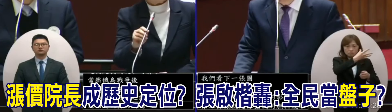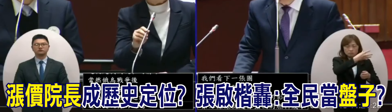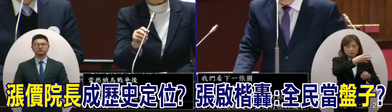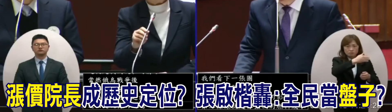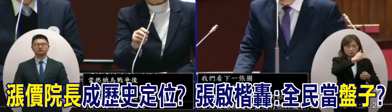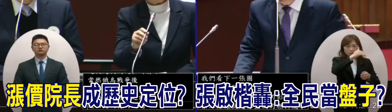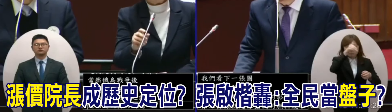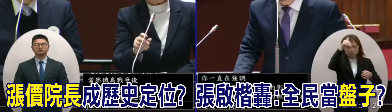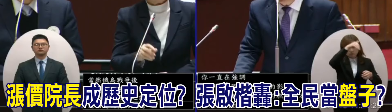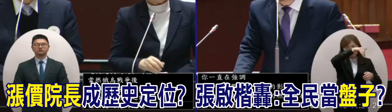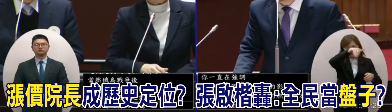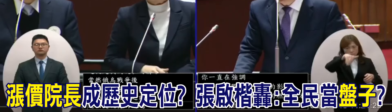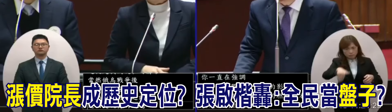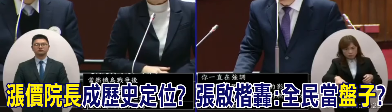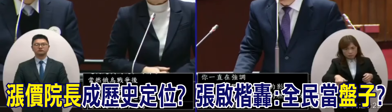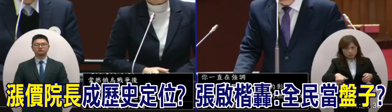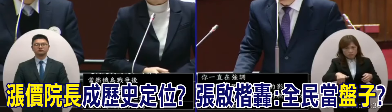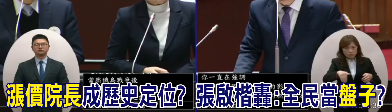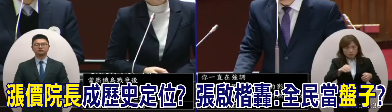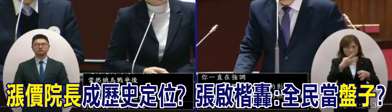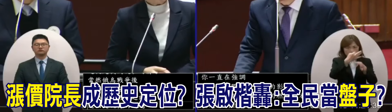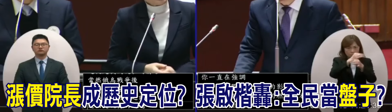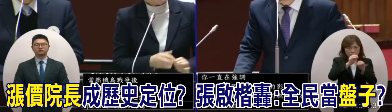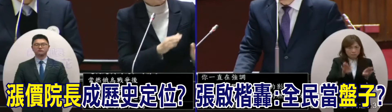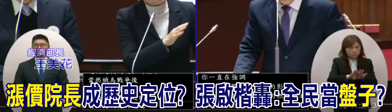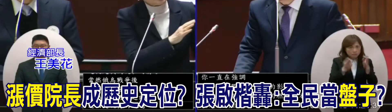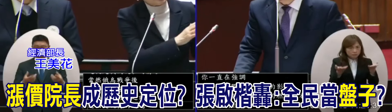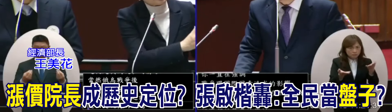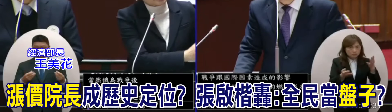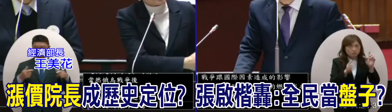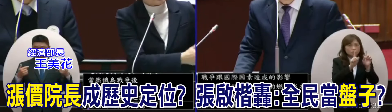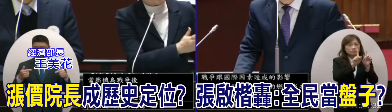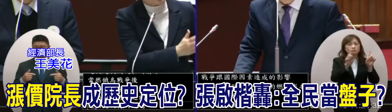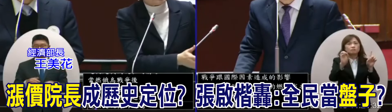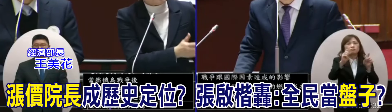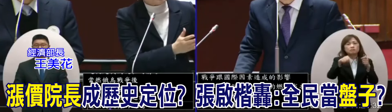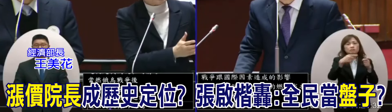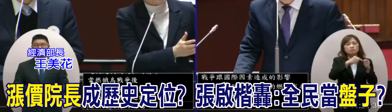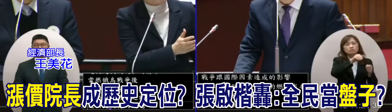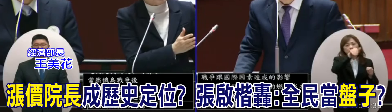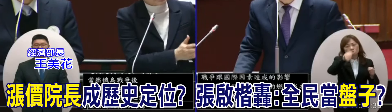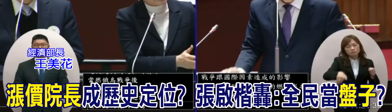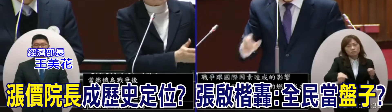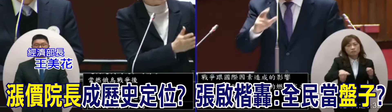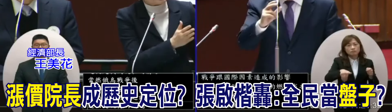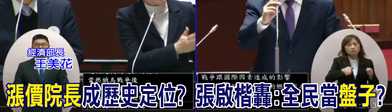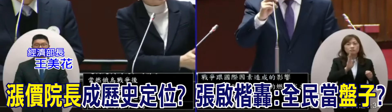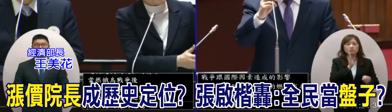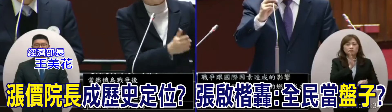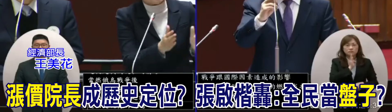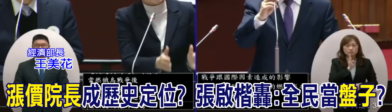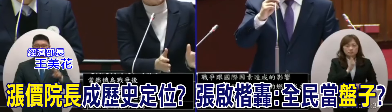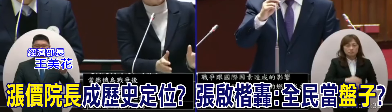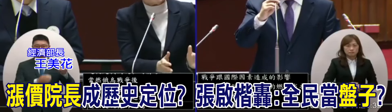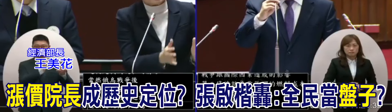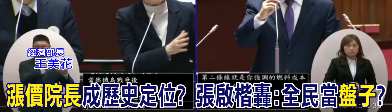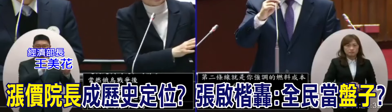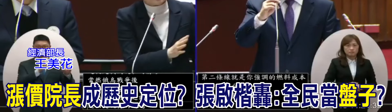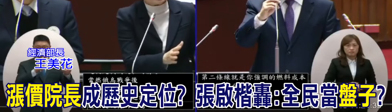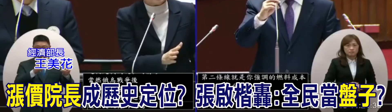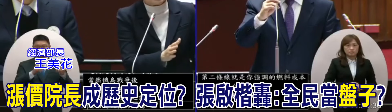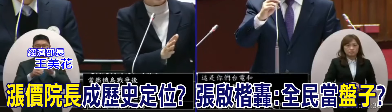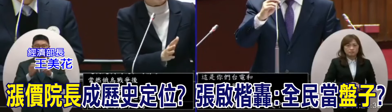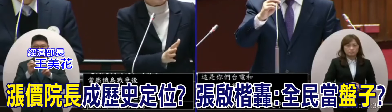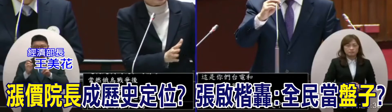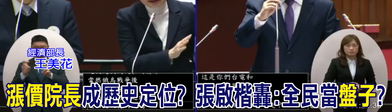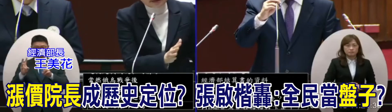110年是不是就慢慢就往下走了？ 没有，其实整个我们的看起来是2022、2023的燃